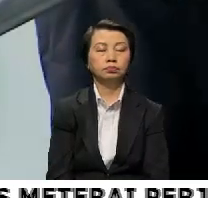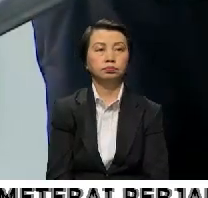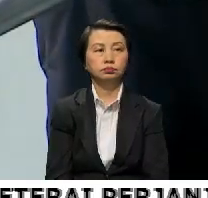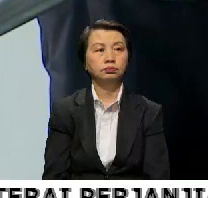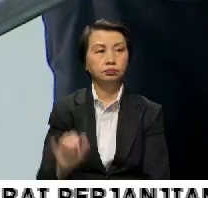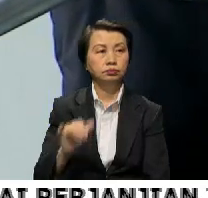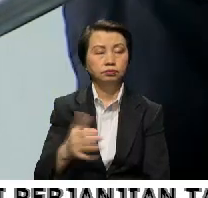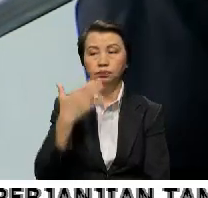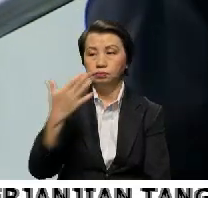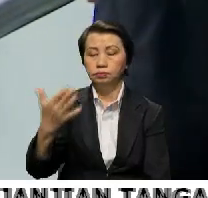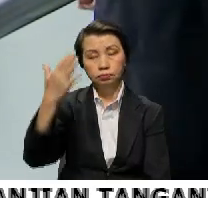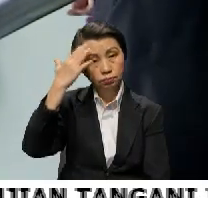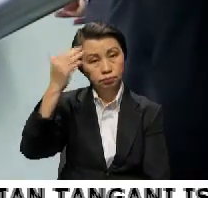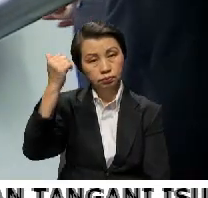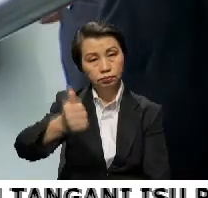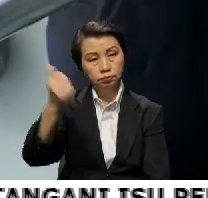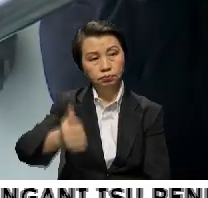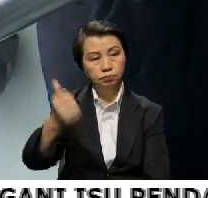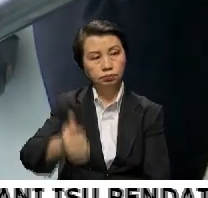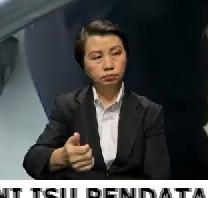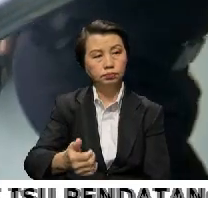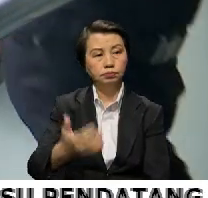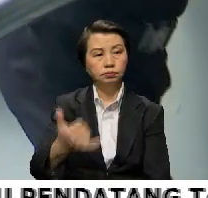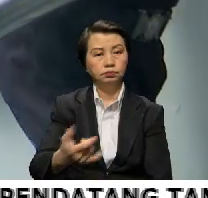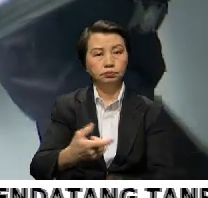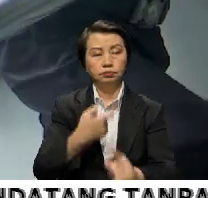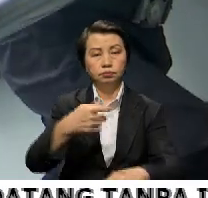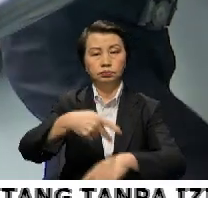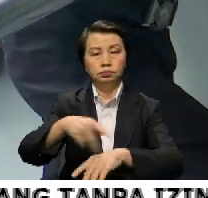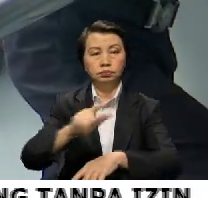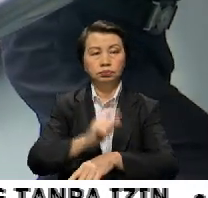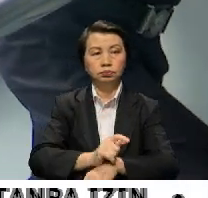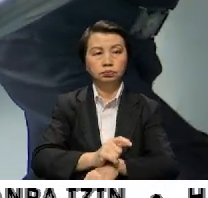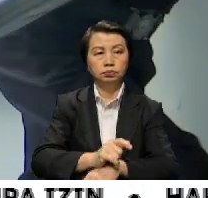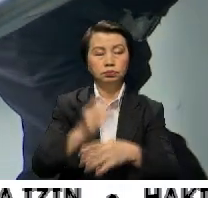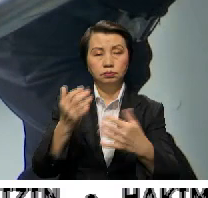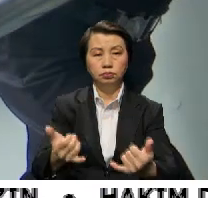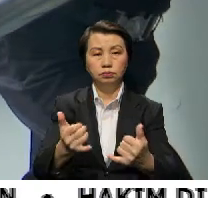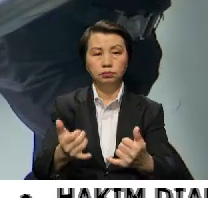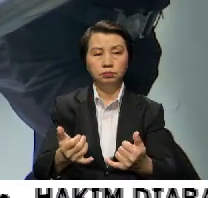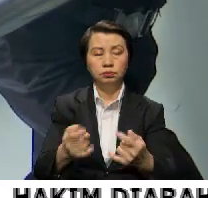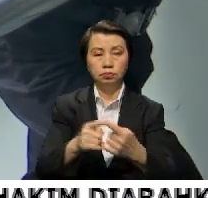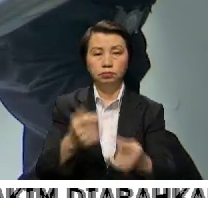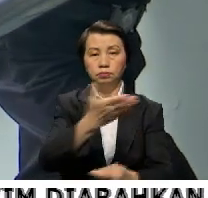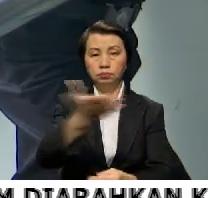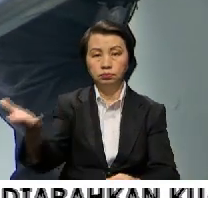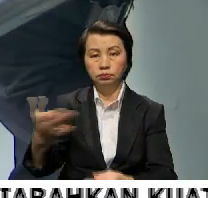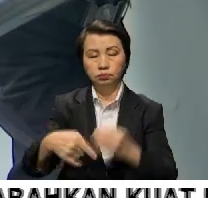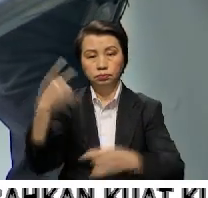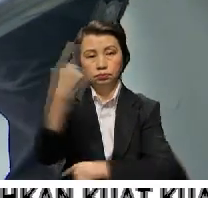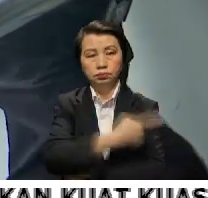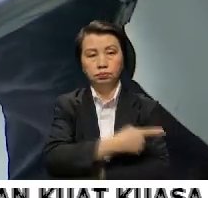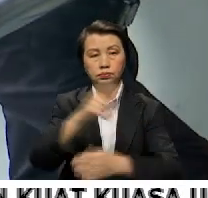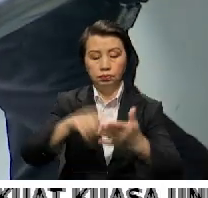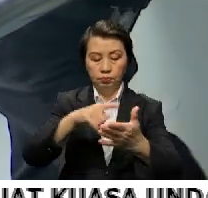Ya baik, terima kasih. Assalamualaikum dan salam sejahtera langsung seketika dari Langkawi. Untuk saya bawakan perkembangan semasa kepada anda mengenai dengan hari